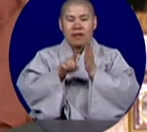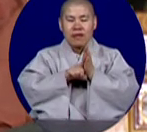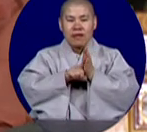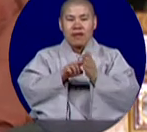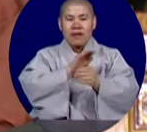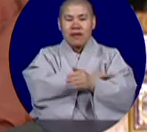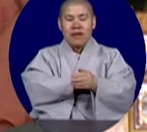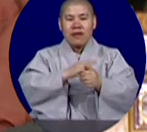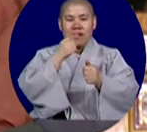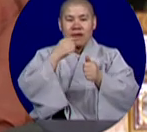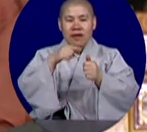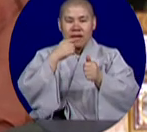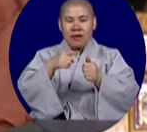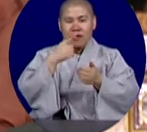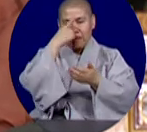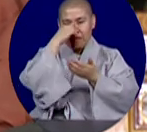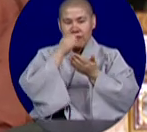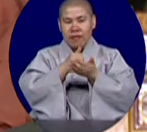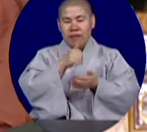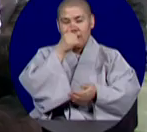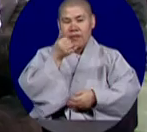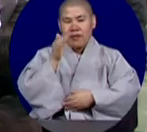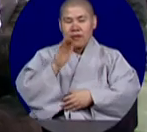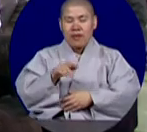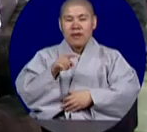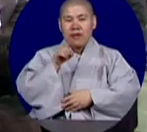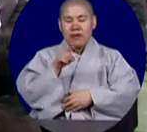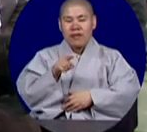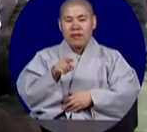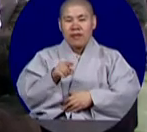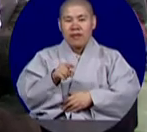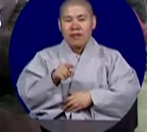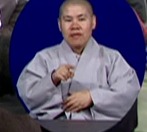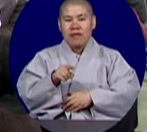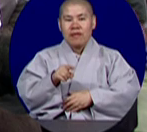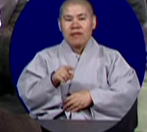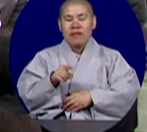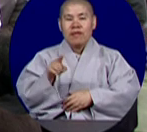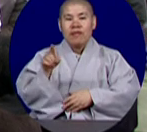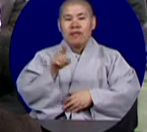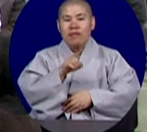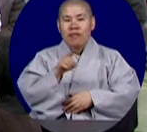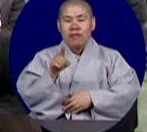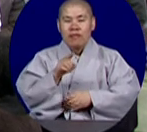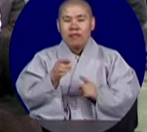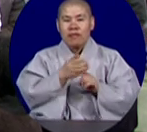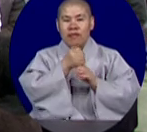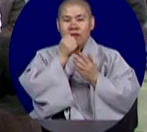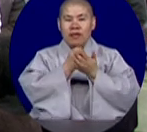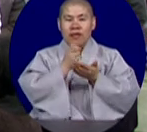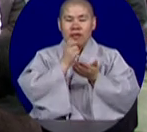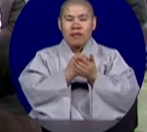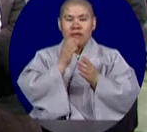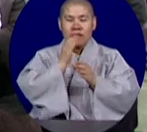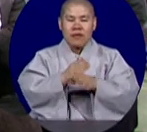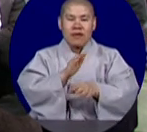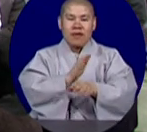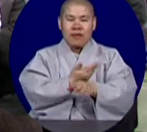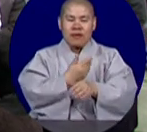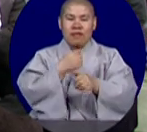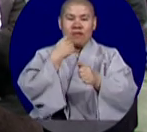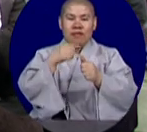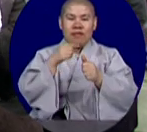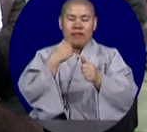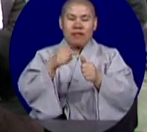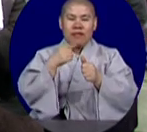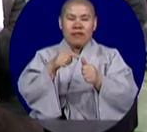분이 있는데, 그분이 무슨 불교 부처님 법 중에 하나를 잘못 가르쳤다